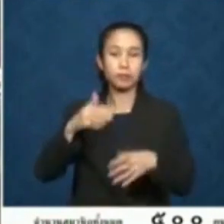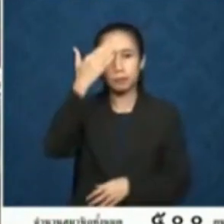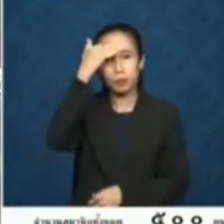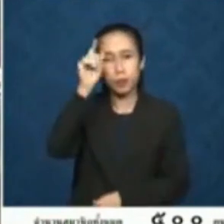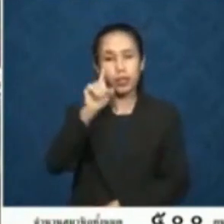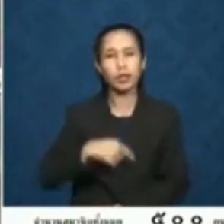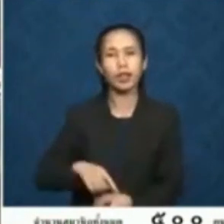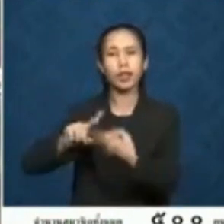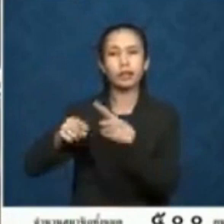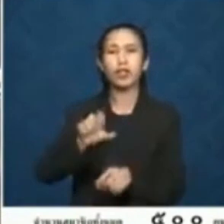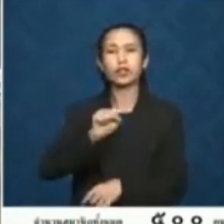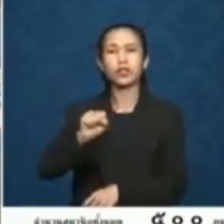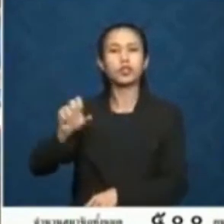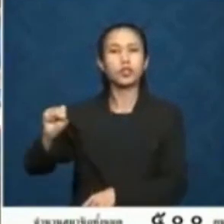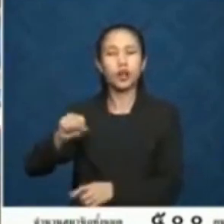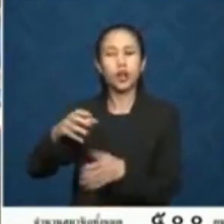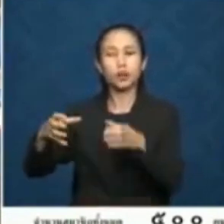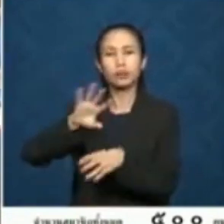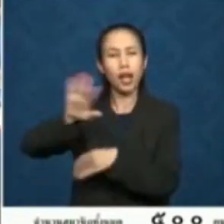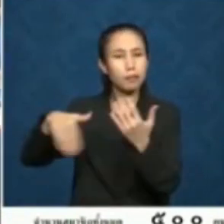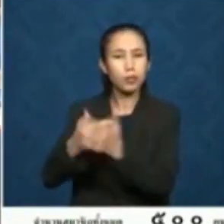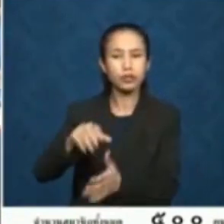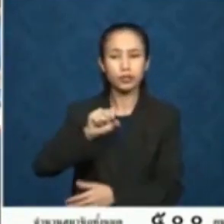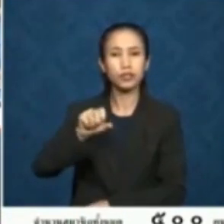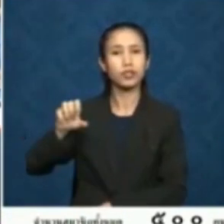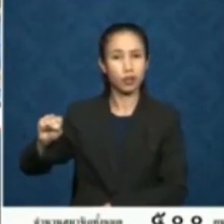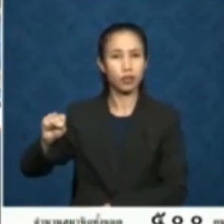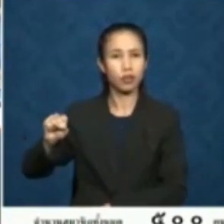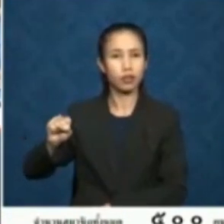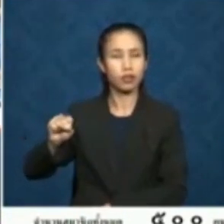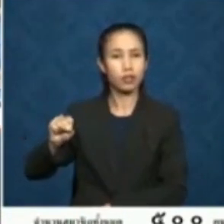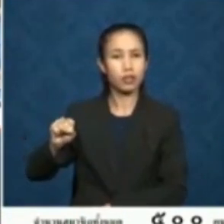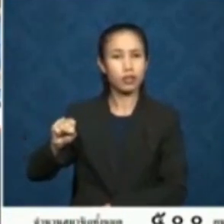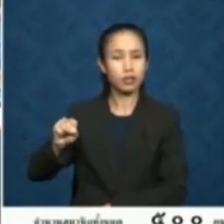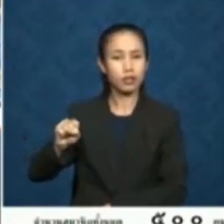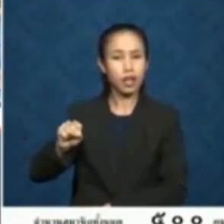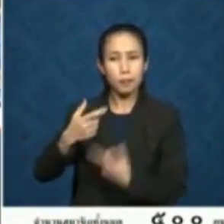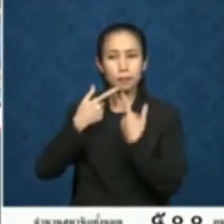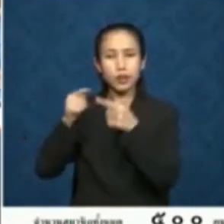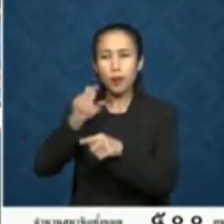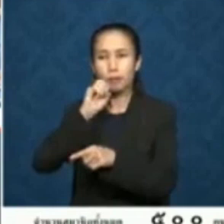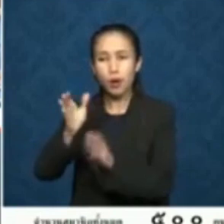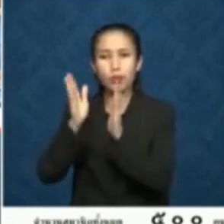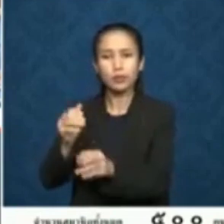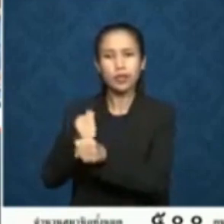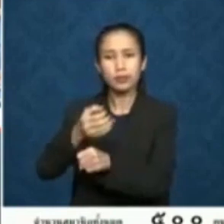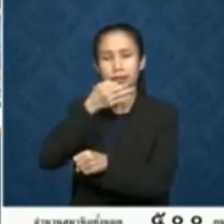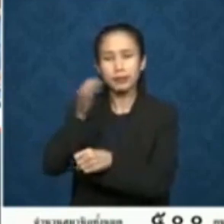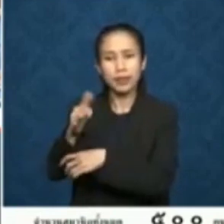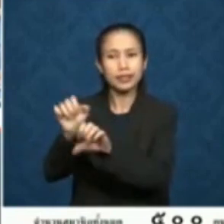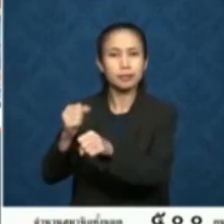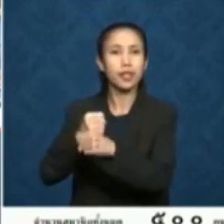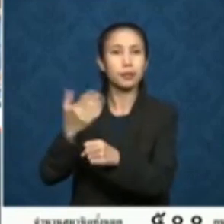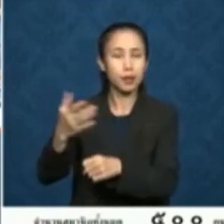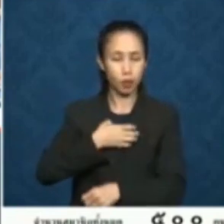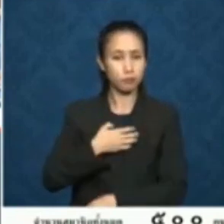ผมตั้งคำถามครับว่าแล้วจะให้เพื่อนส.ส.ของผมเนี่ยของทุกพรรคเนี่ยตอบพี่น้องชาวประมงยังไงผมไม่ได้พูด